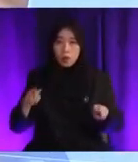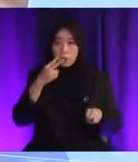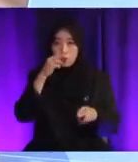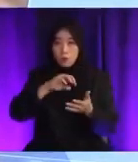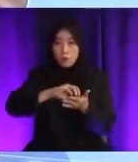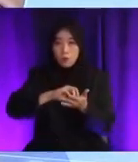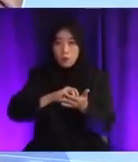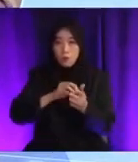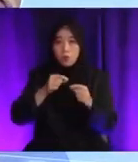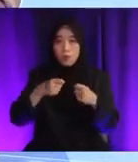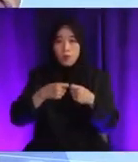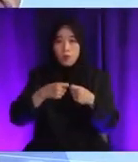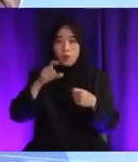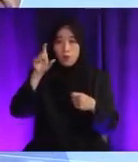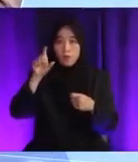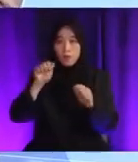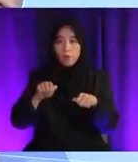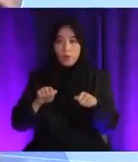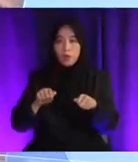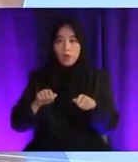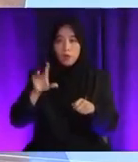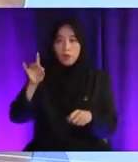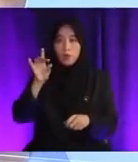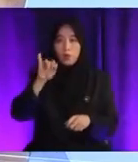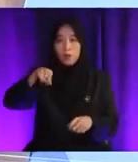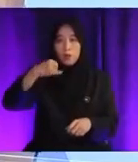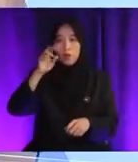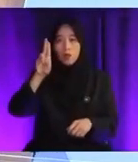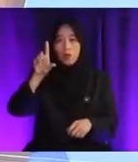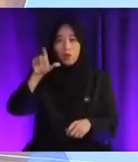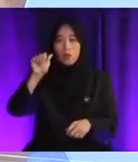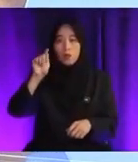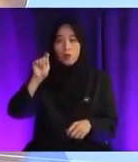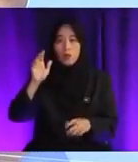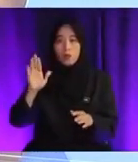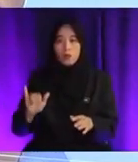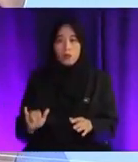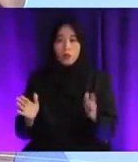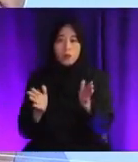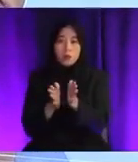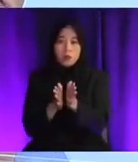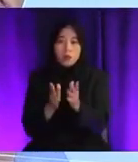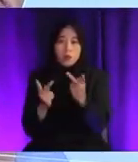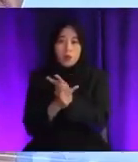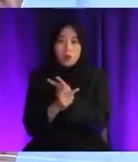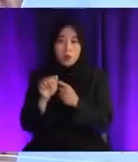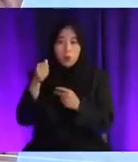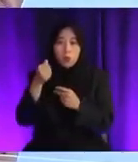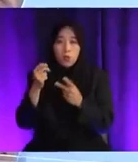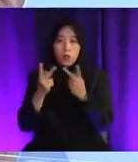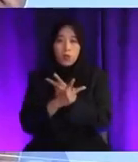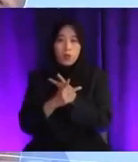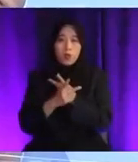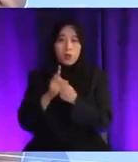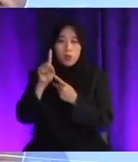Okay. Jarak yang dekat, kita boleh pilih julat yang kecil. So kalau aku nak pilih kali 10 pun boleh. Aku nak pilih kali 1 pun boleh. Tak